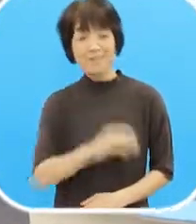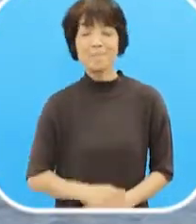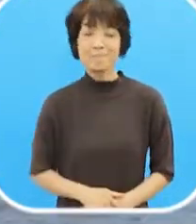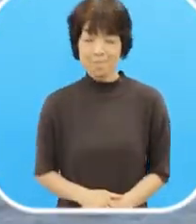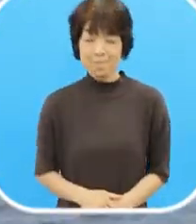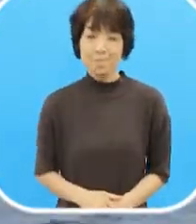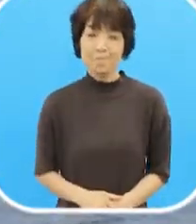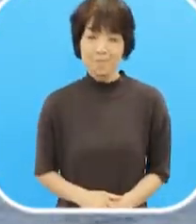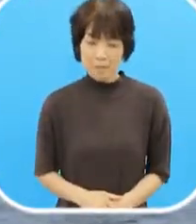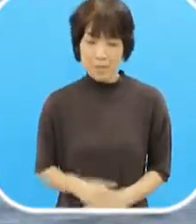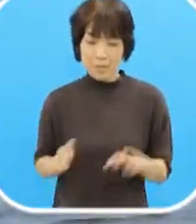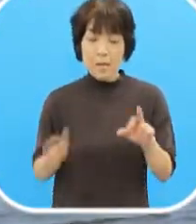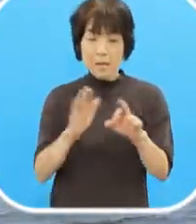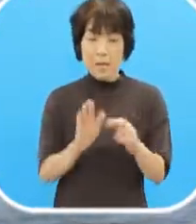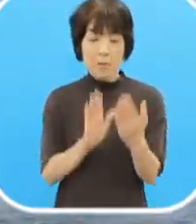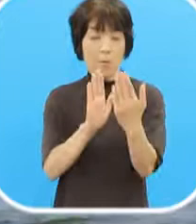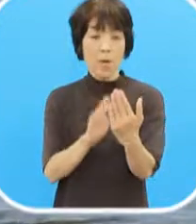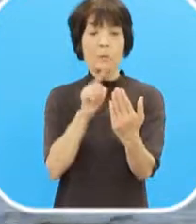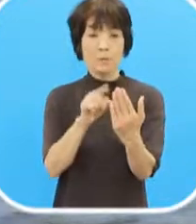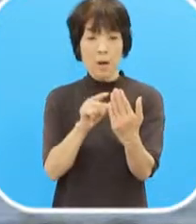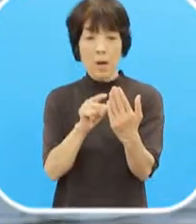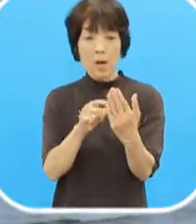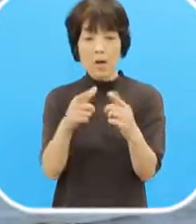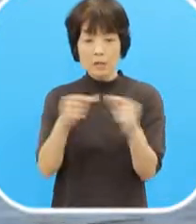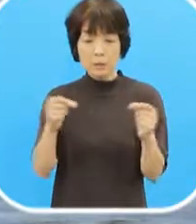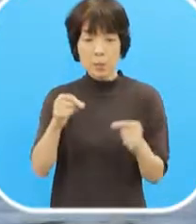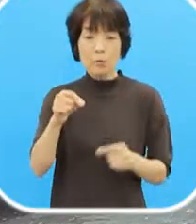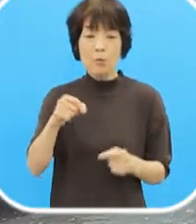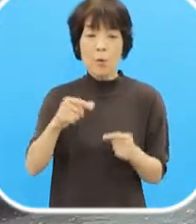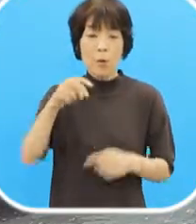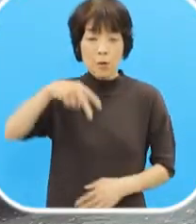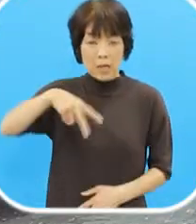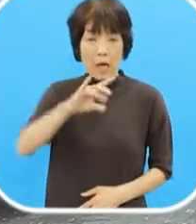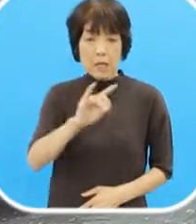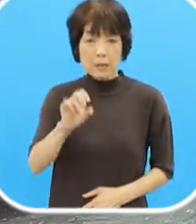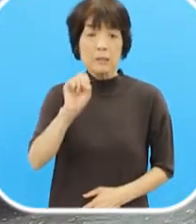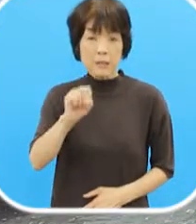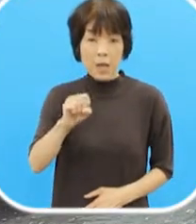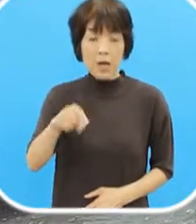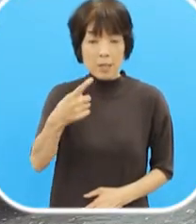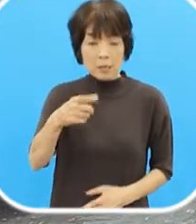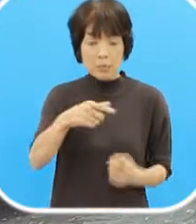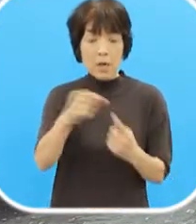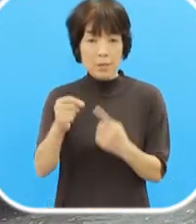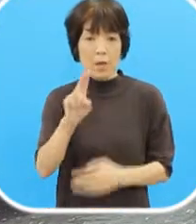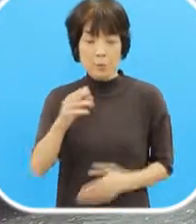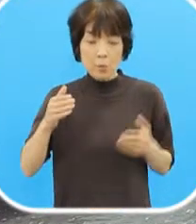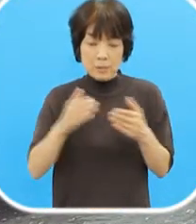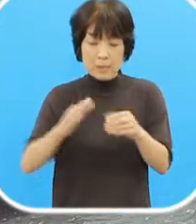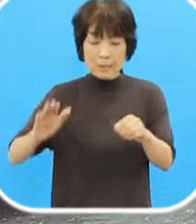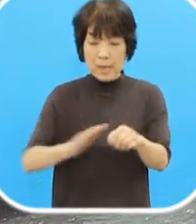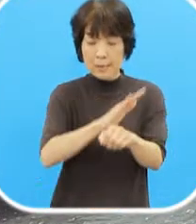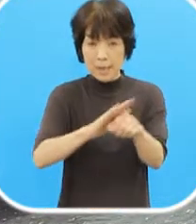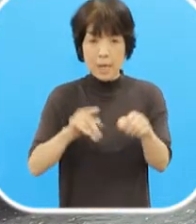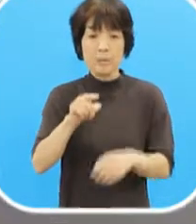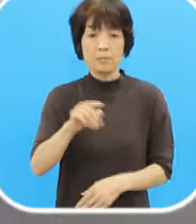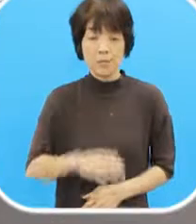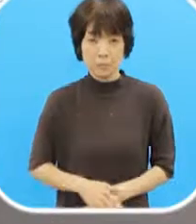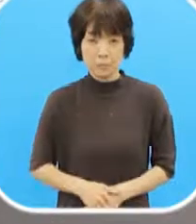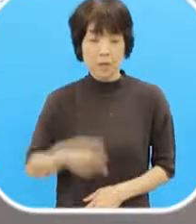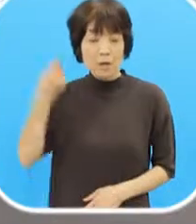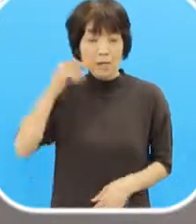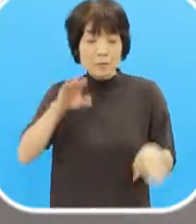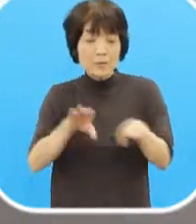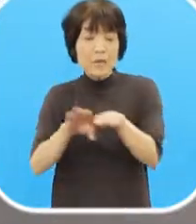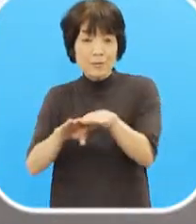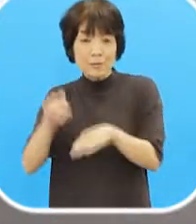ね。 センターのすぐ目の前には日本の渚100選にも選ばれた宇野崎海岸が広がっています。